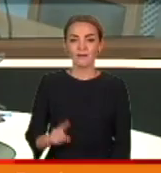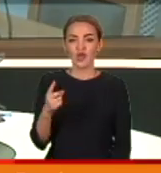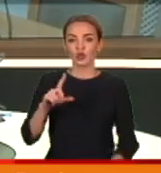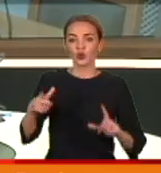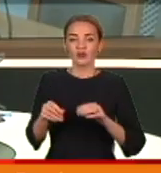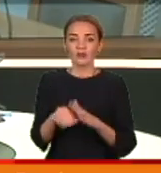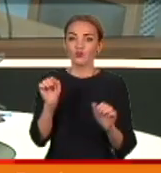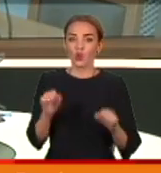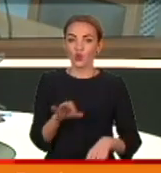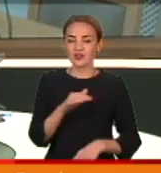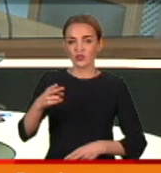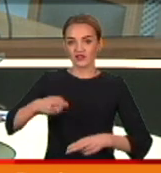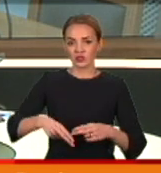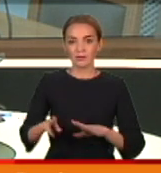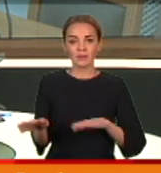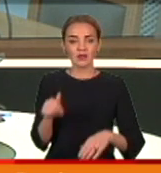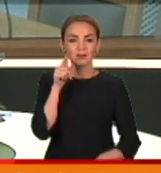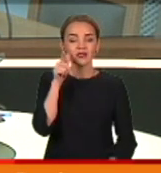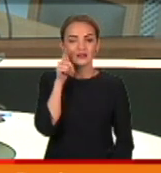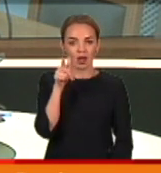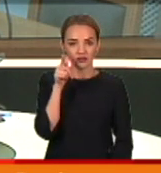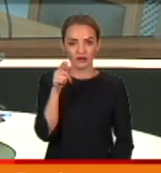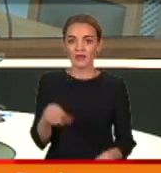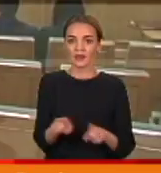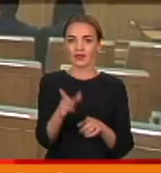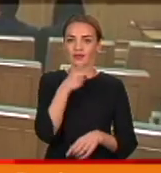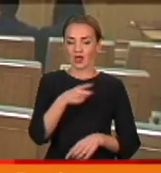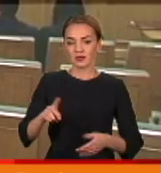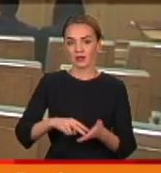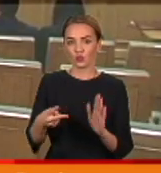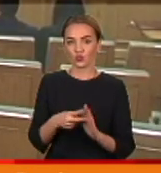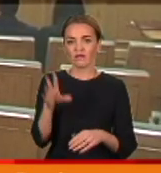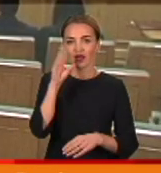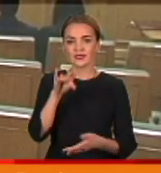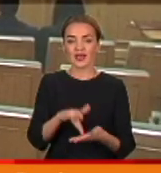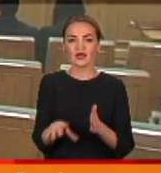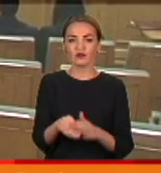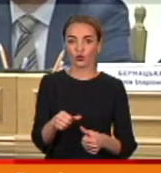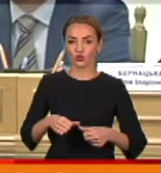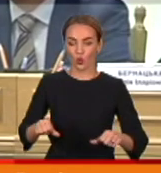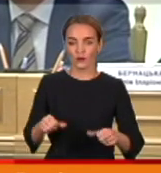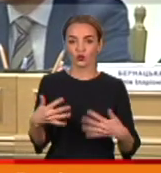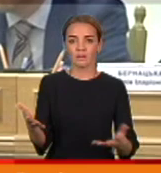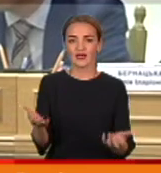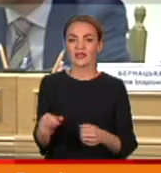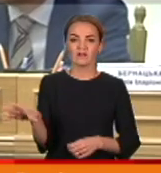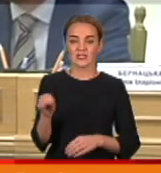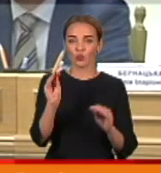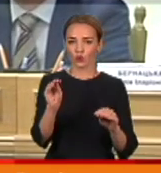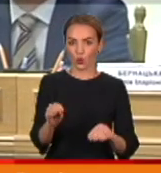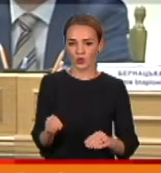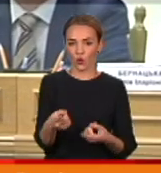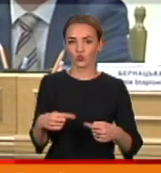Перший тур виборів може офіційно завершитися вже післязавтра. Принаймні, в такий термін планує вкластися Центрвиборчком. Там уже прийняли всі